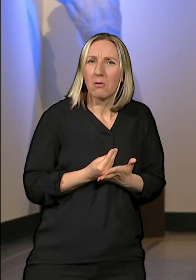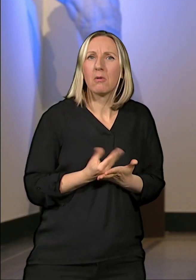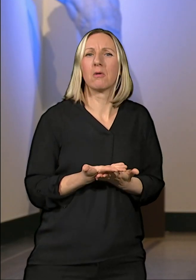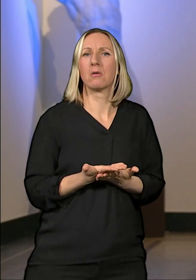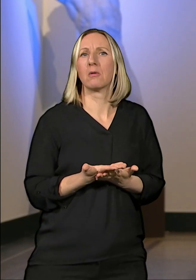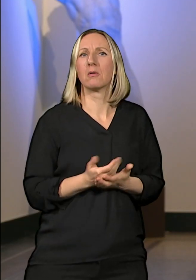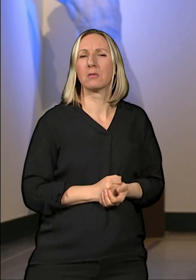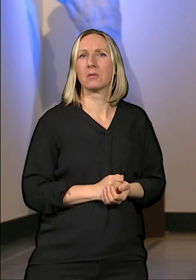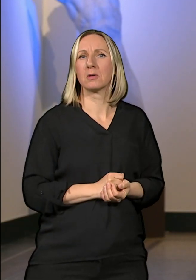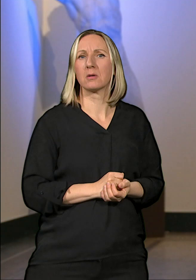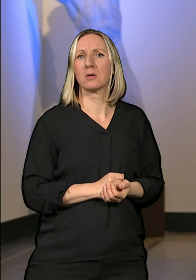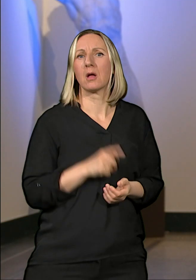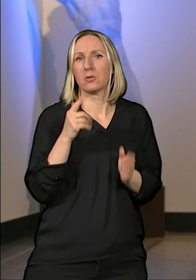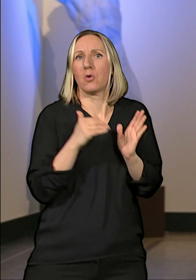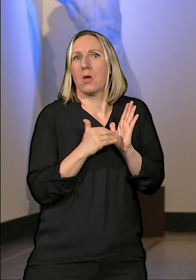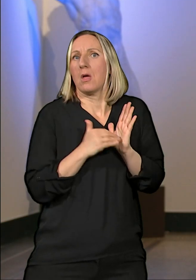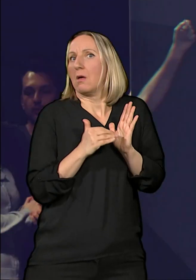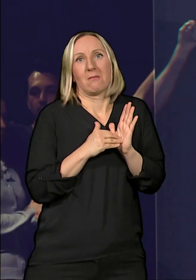kažemo, neki neophodni